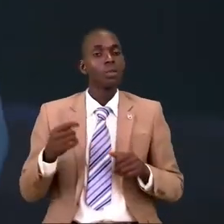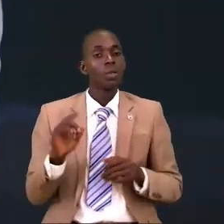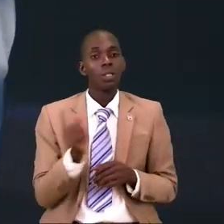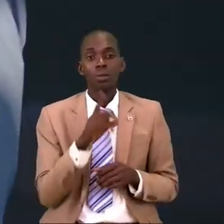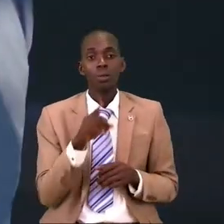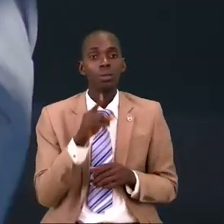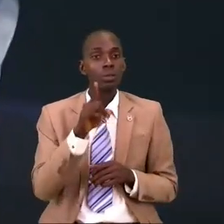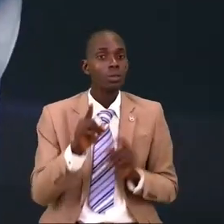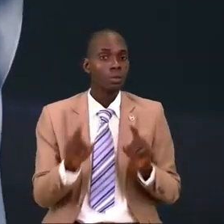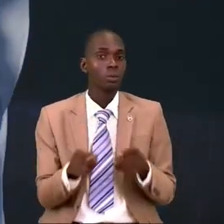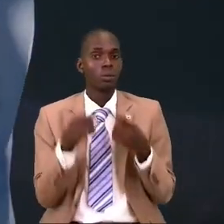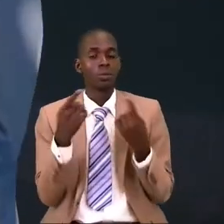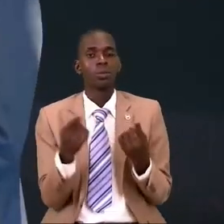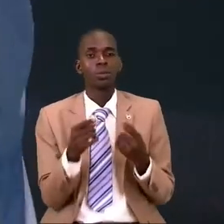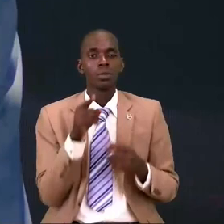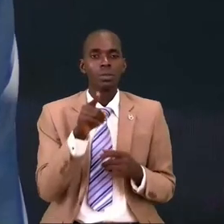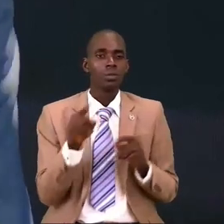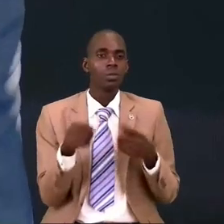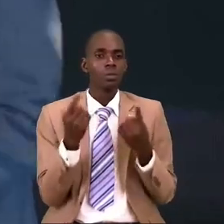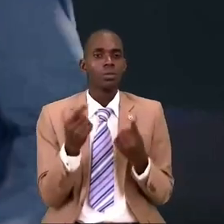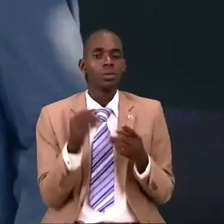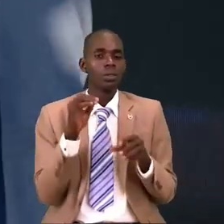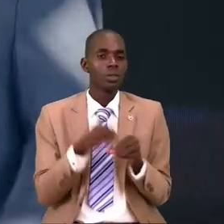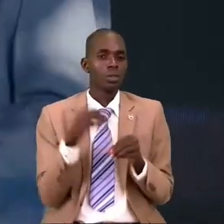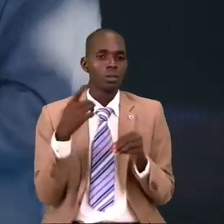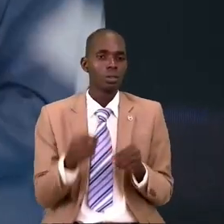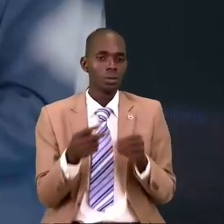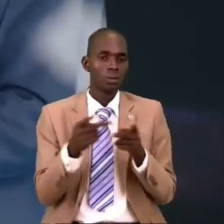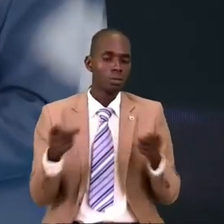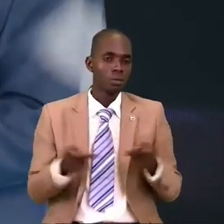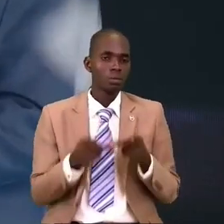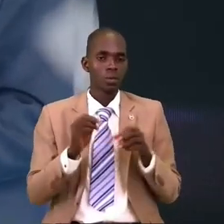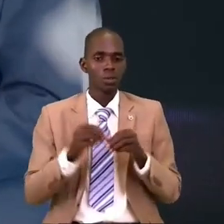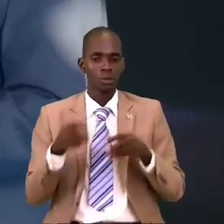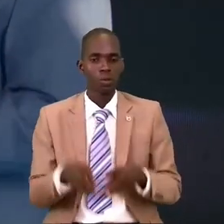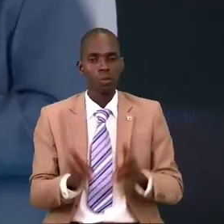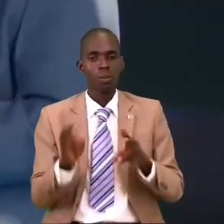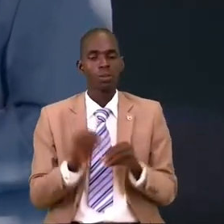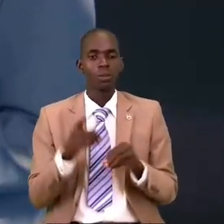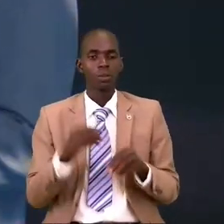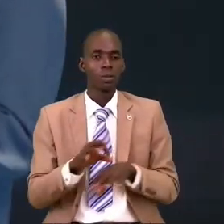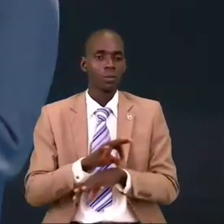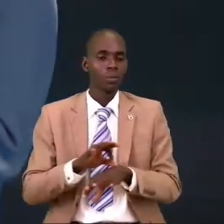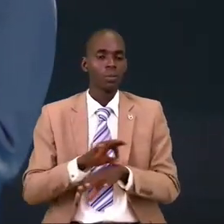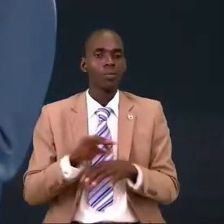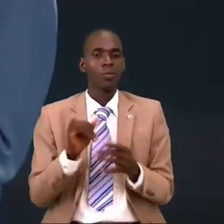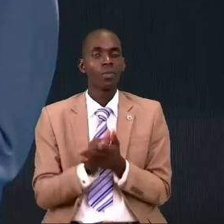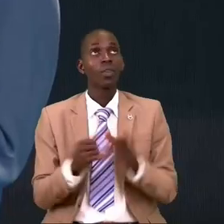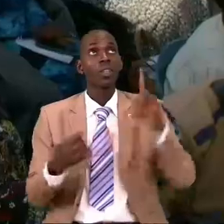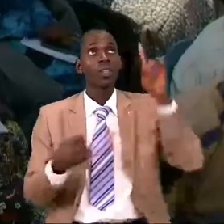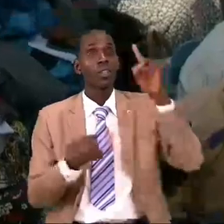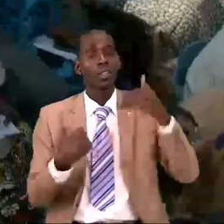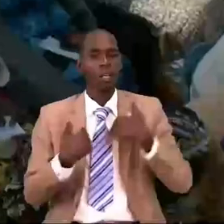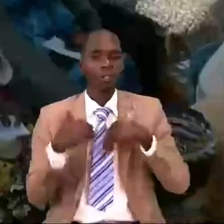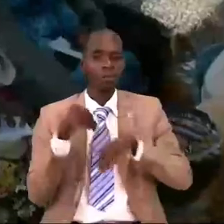dans le chemin, sur le champ que j'ai fixé devant toi, tu vas prospérer là-bas et